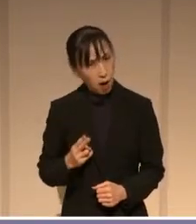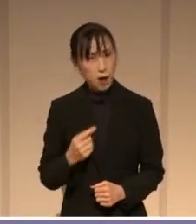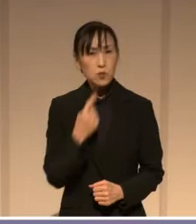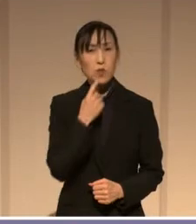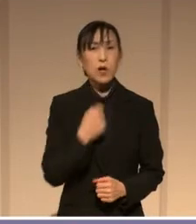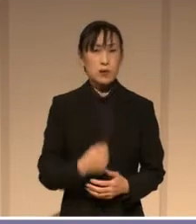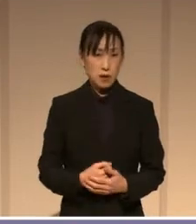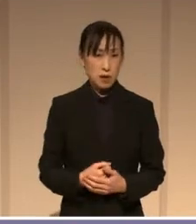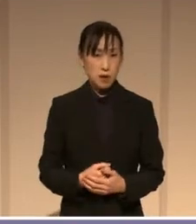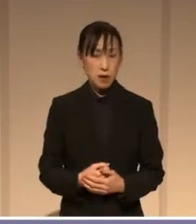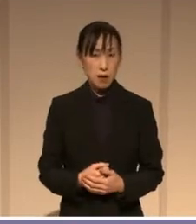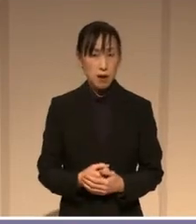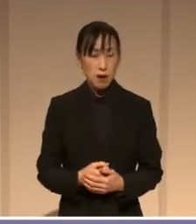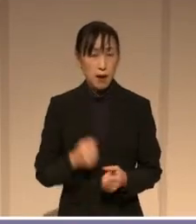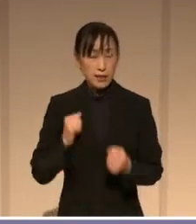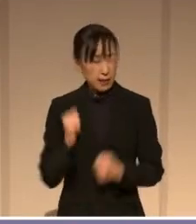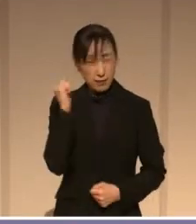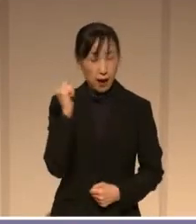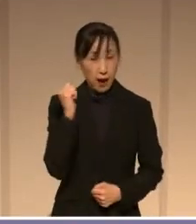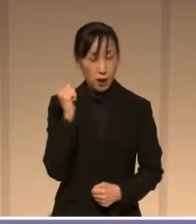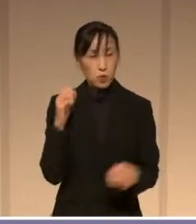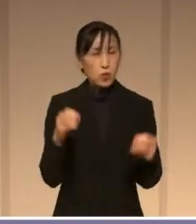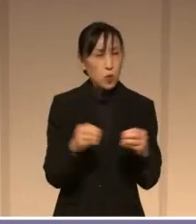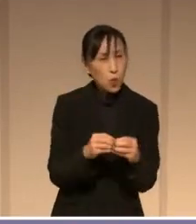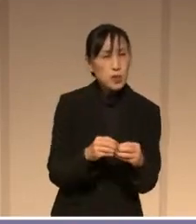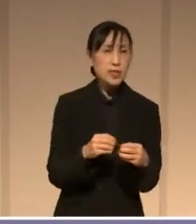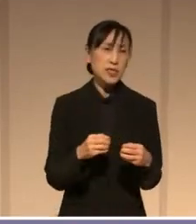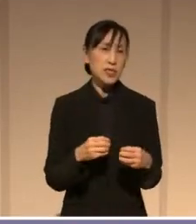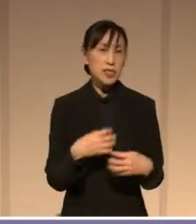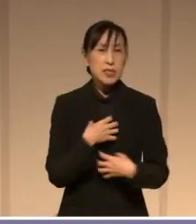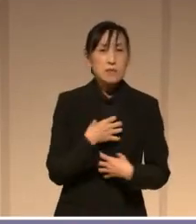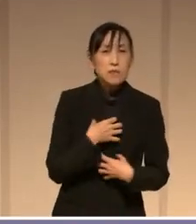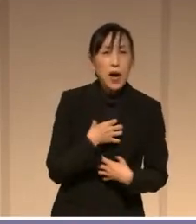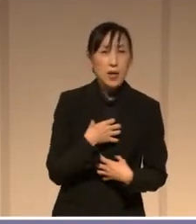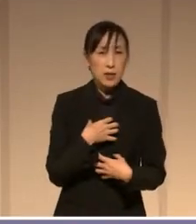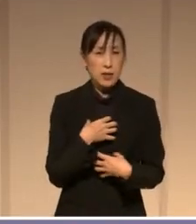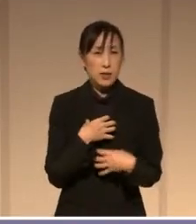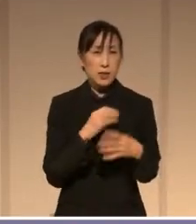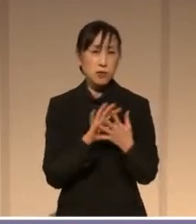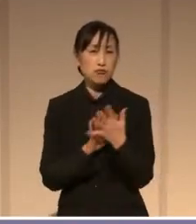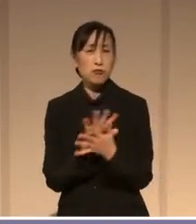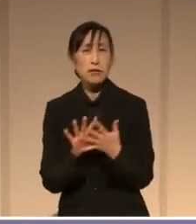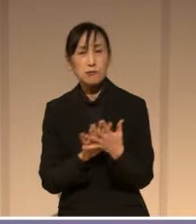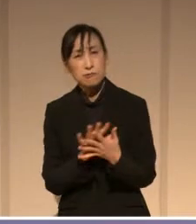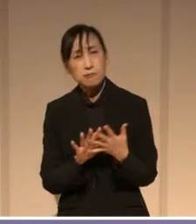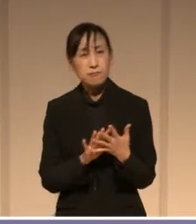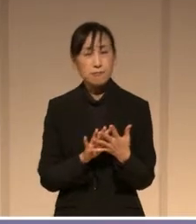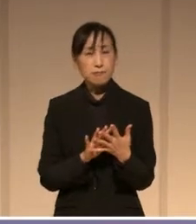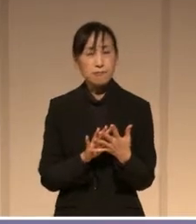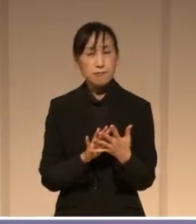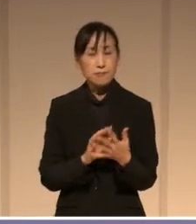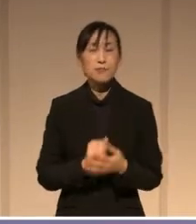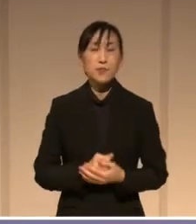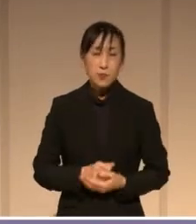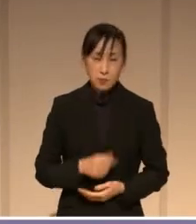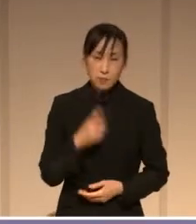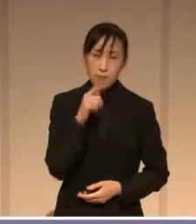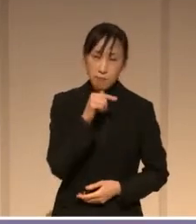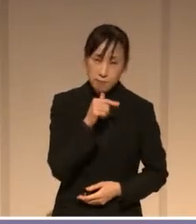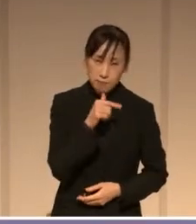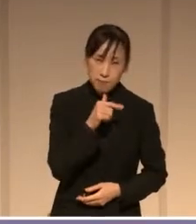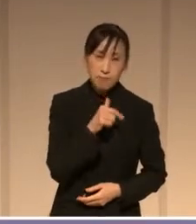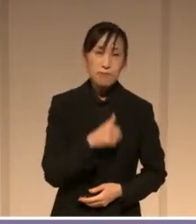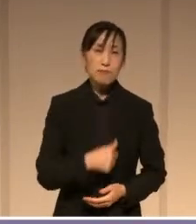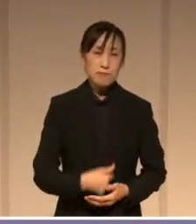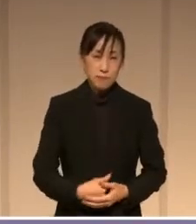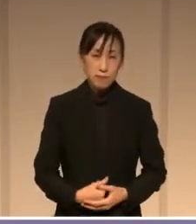所シャーと同時にちょっと心配がありました複雑がねこういったりきたりの気持ちもあったかもしれないですねまあ